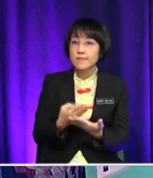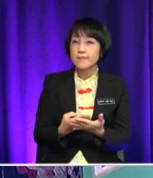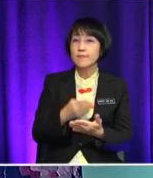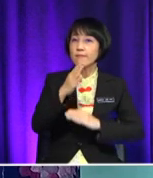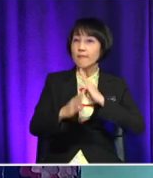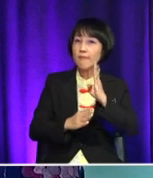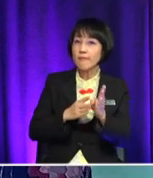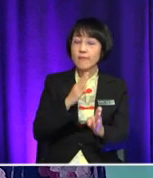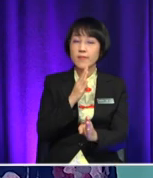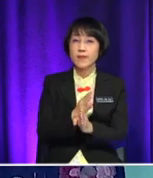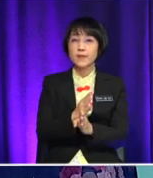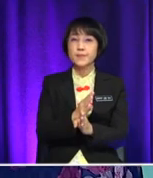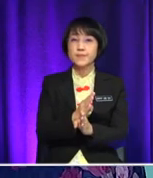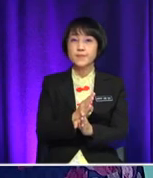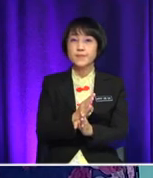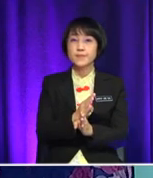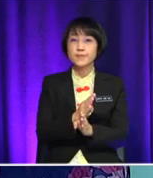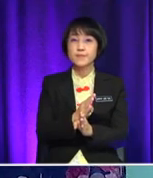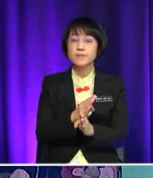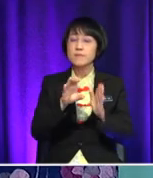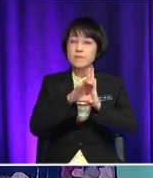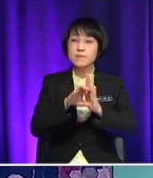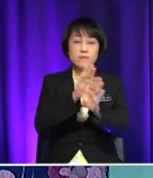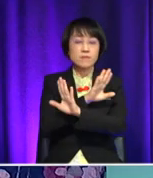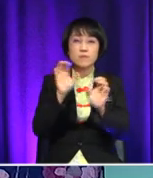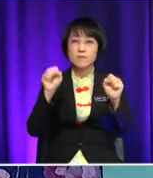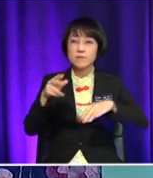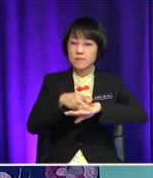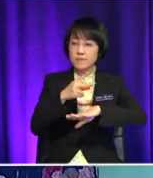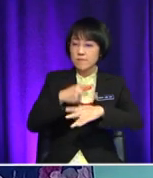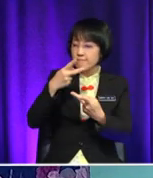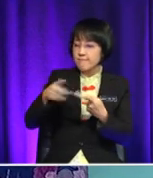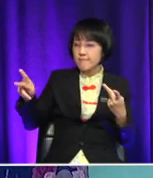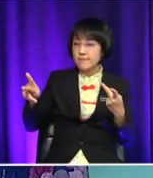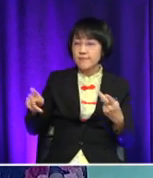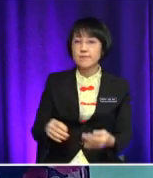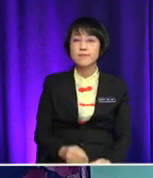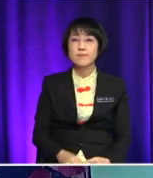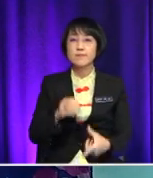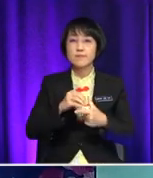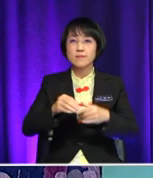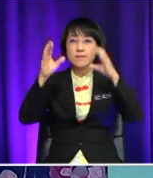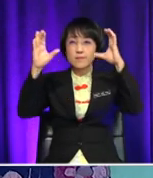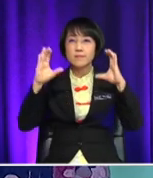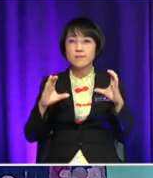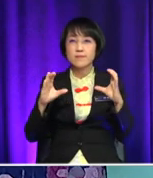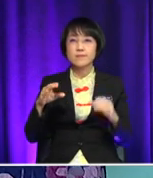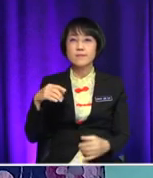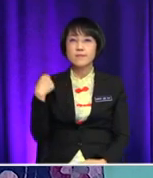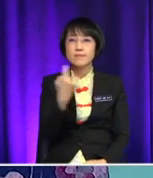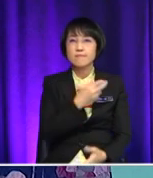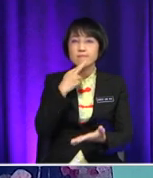bolehlah masuk dalam keadaan pakaian yang tidak sesuai ya cari penampilan ataupun penyampaian kita yang kasar kan tak boleh